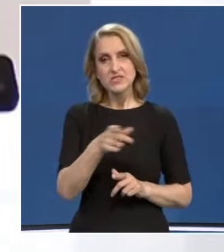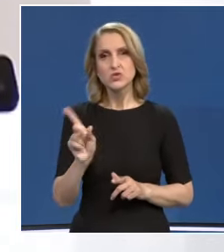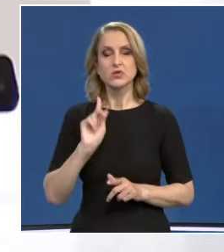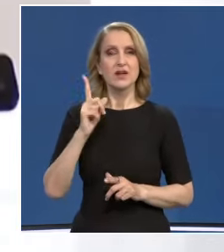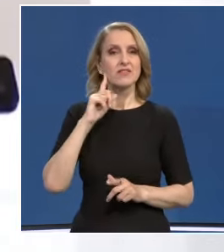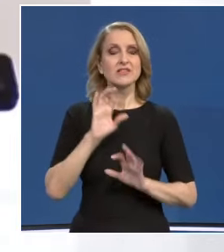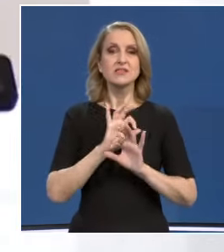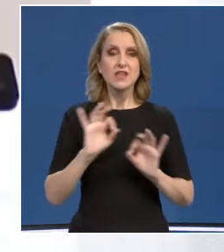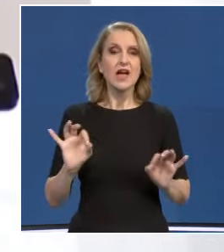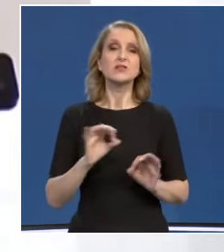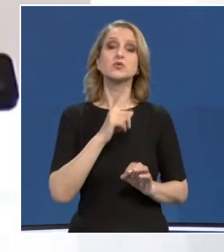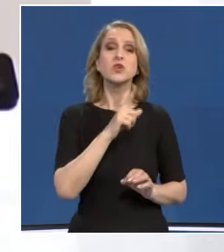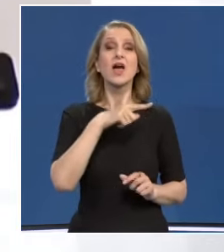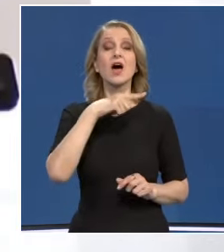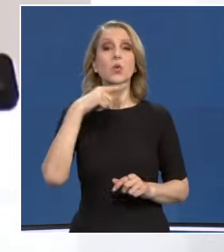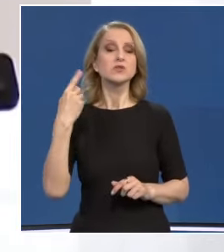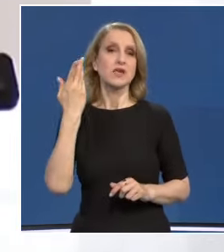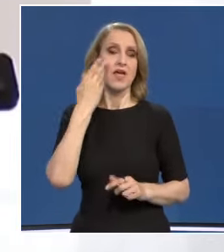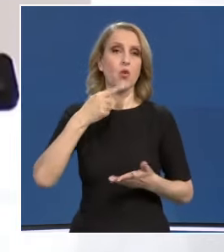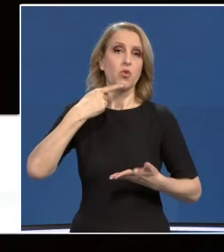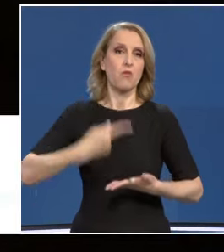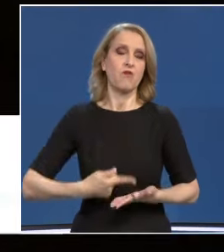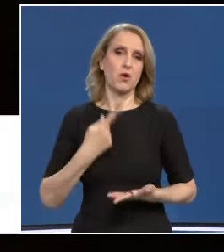Русия е отговорна за това.